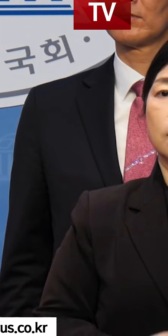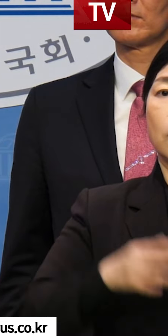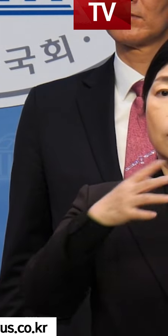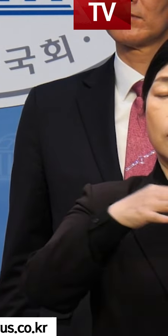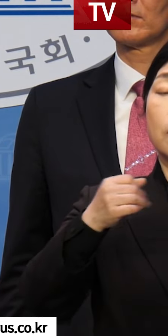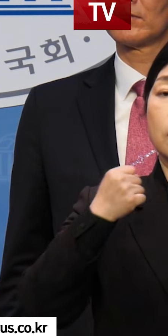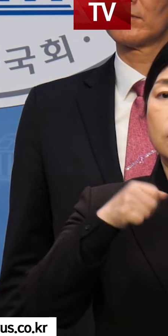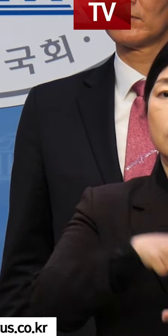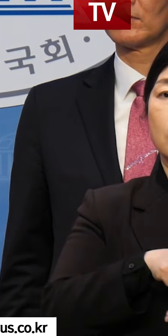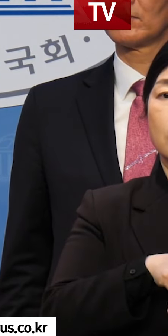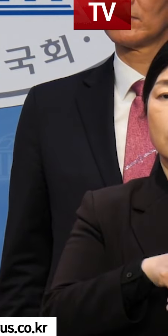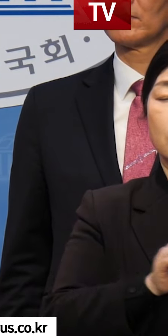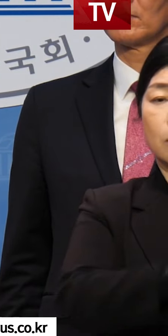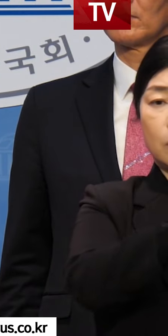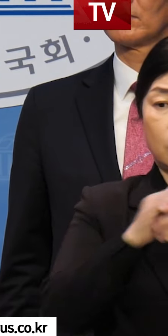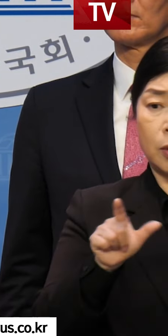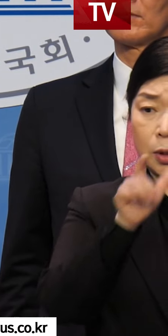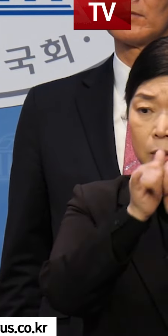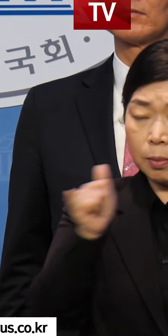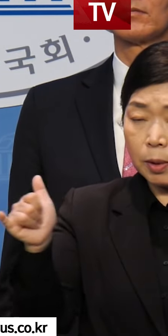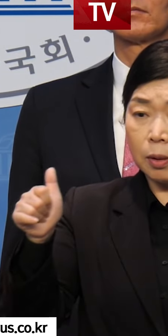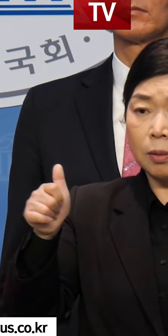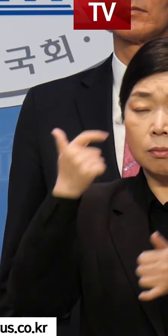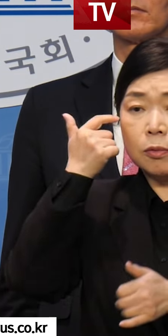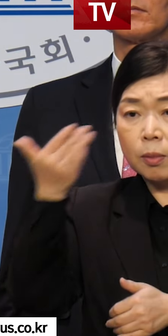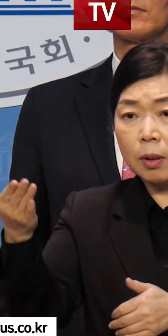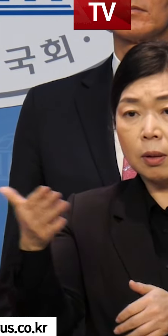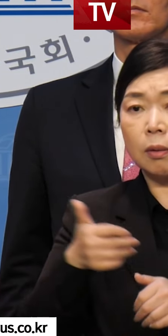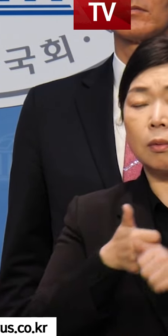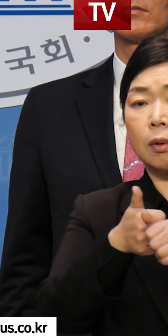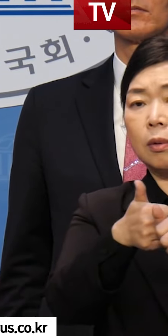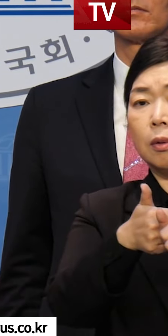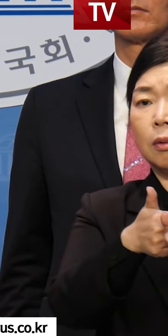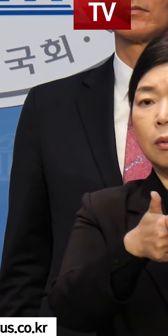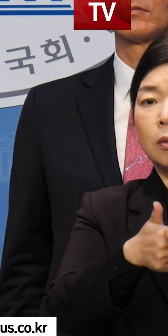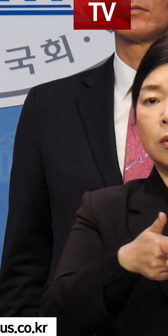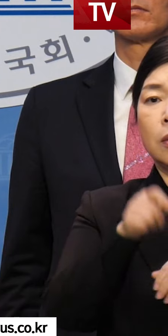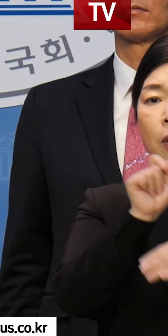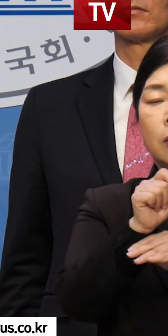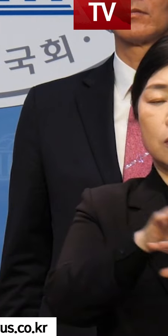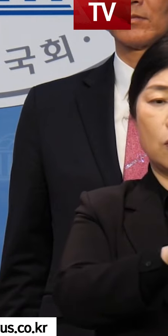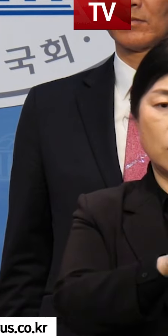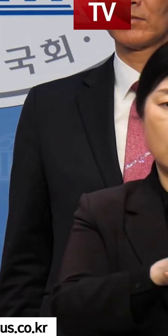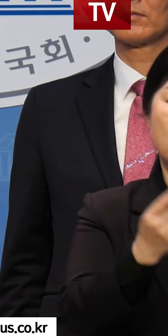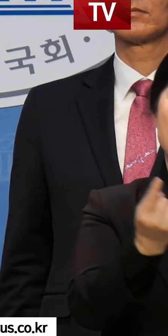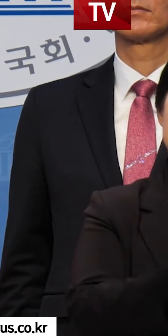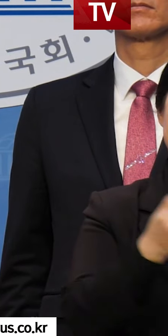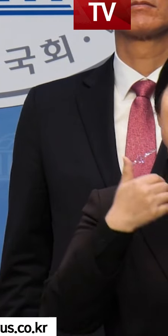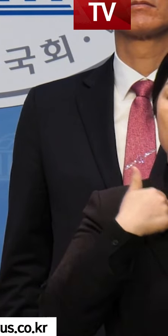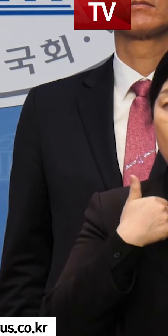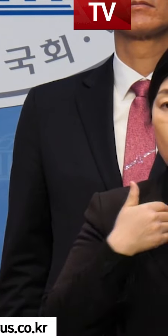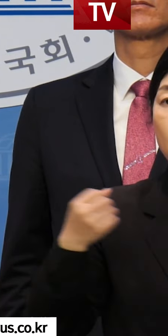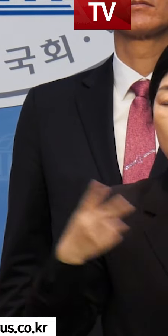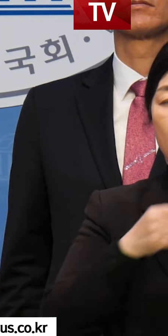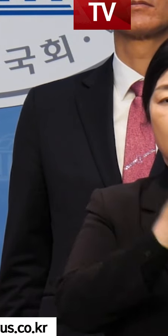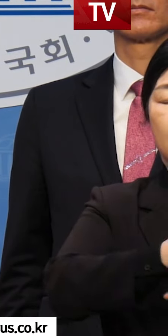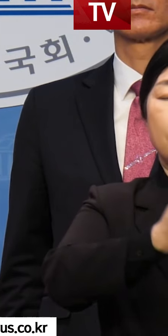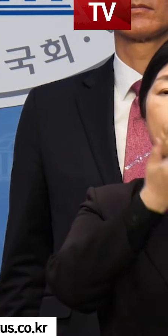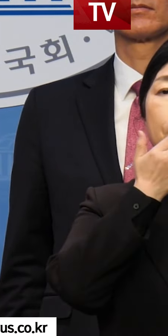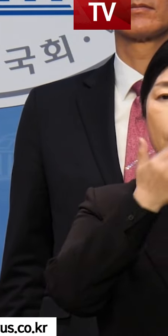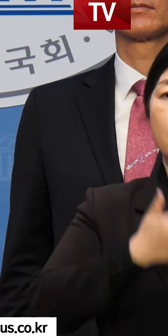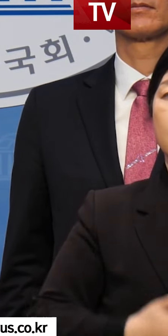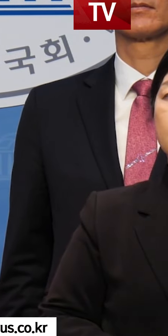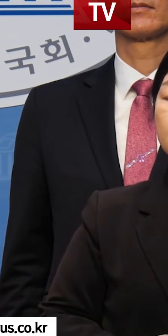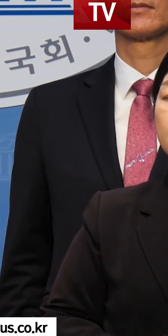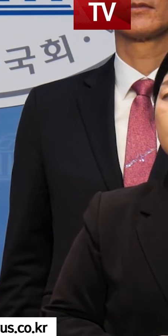국민의힘은 동료 시민의 의사에 따라 행정 권역 조정을 해야 하고 또 해낼 수